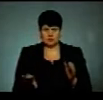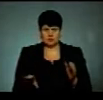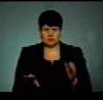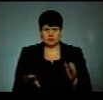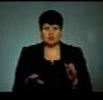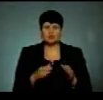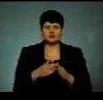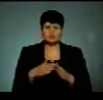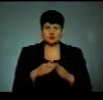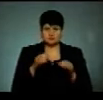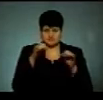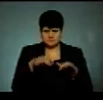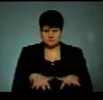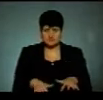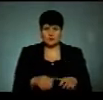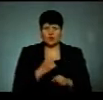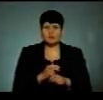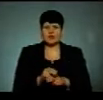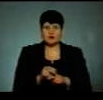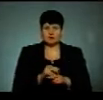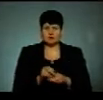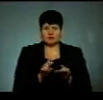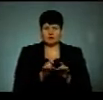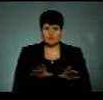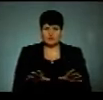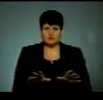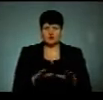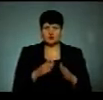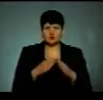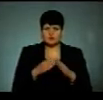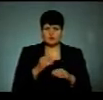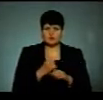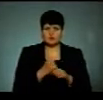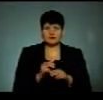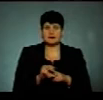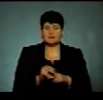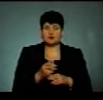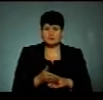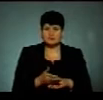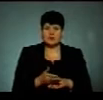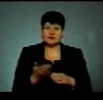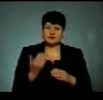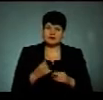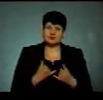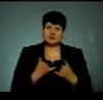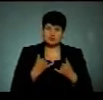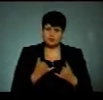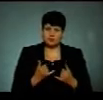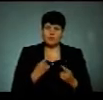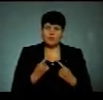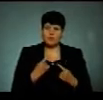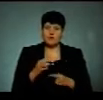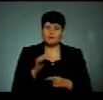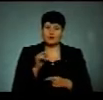затопили сусіда, зробили ремонт. Прорвали каналізацію, затопили сусіда, проведемо ремонт. Але давайте, шановні, поговоримо